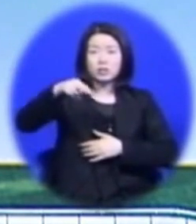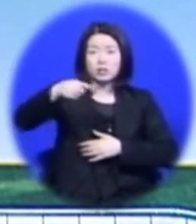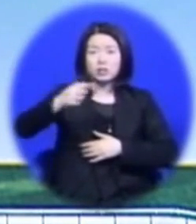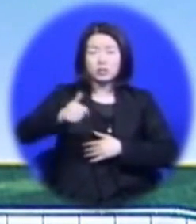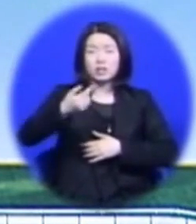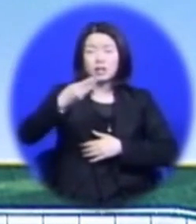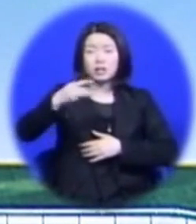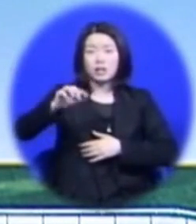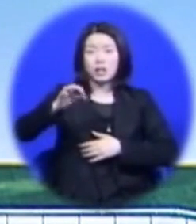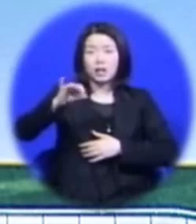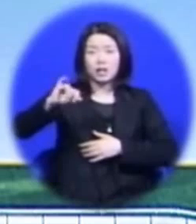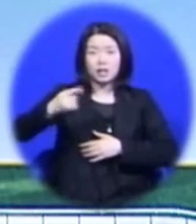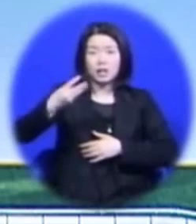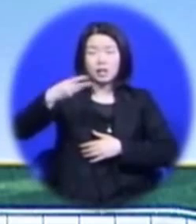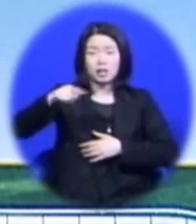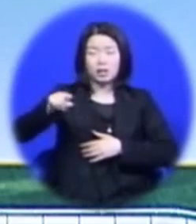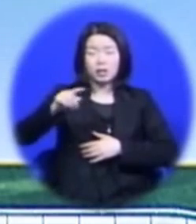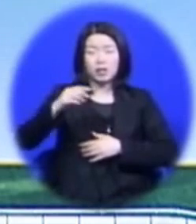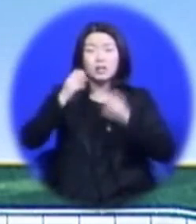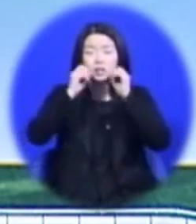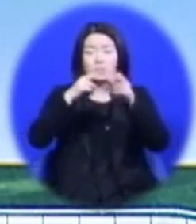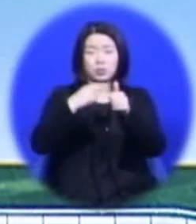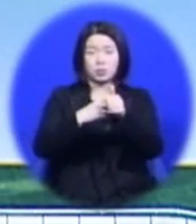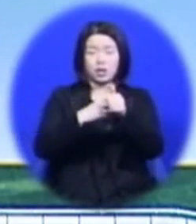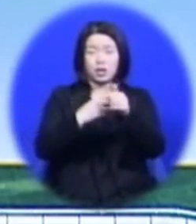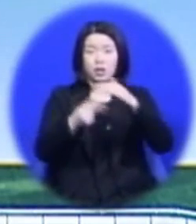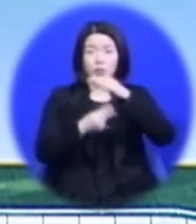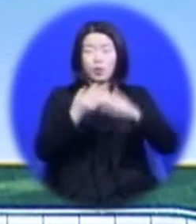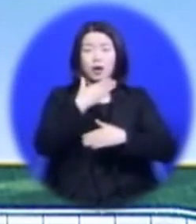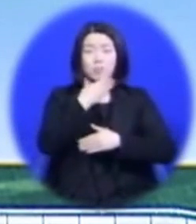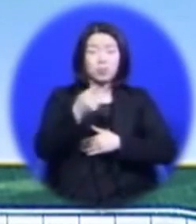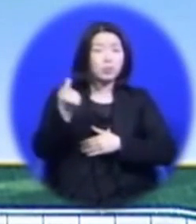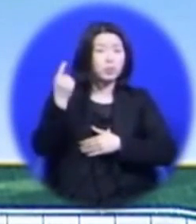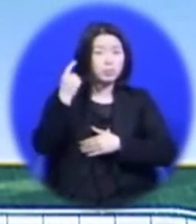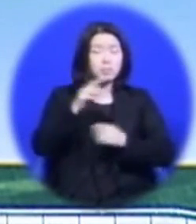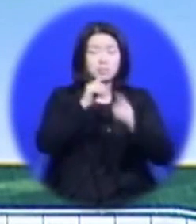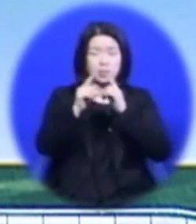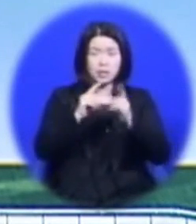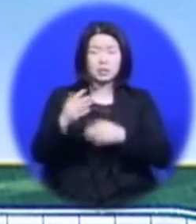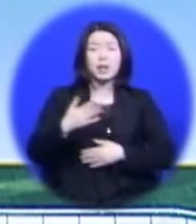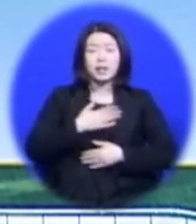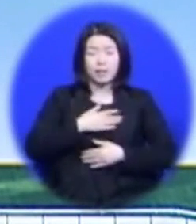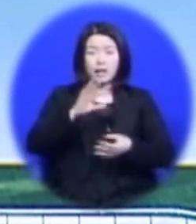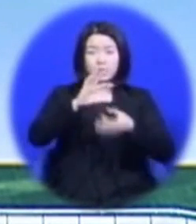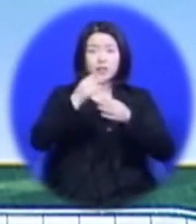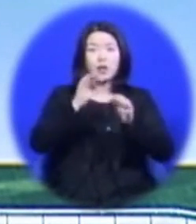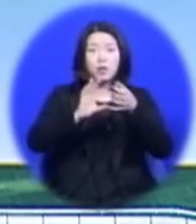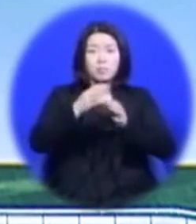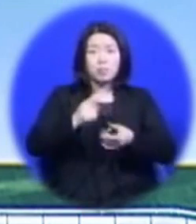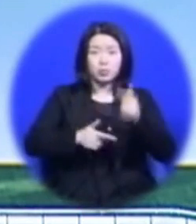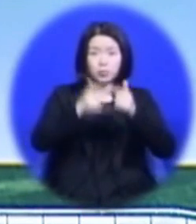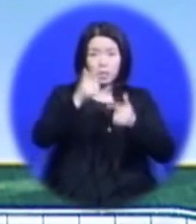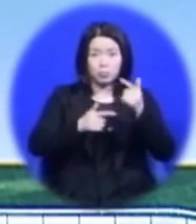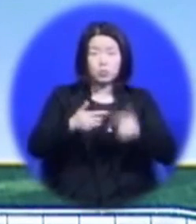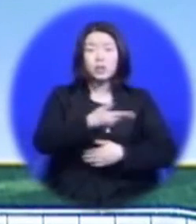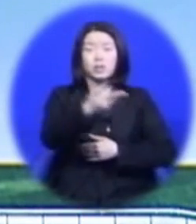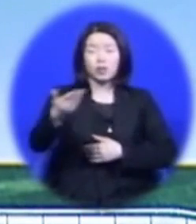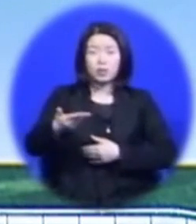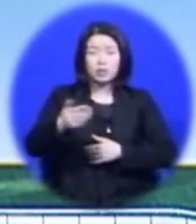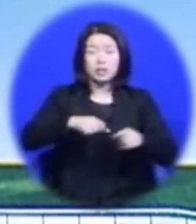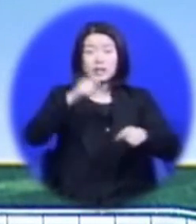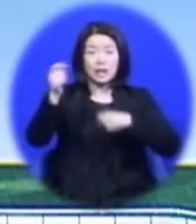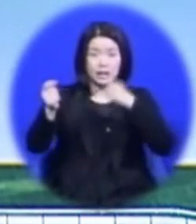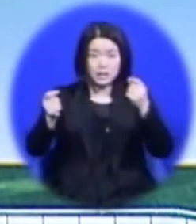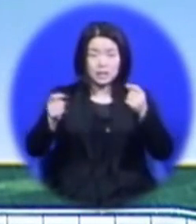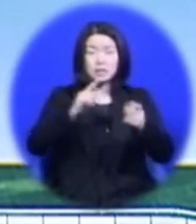때 요한복음 15장 5절 말씀, 나는 포도나무에 너희는 가지니, 이